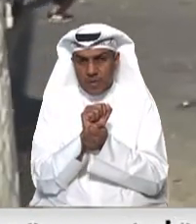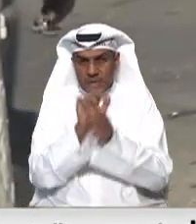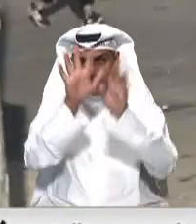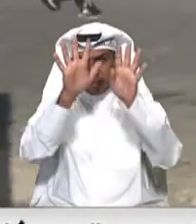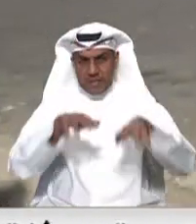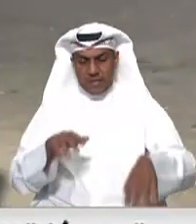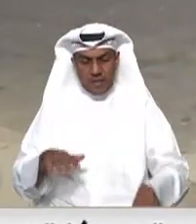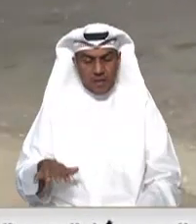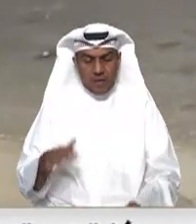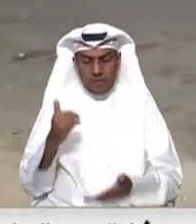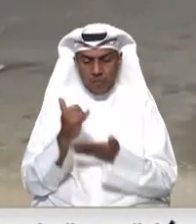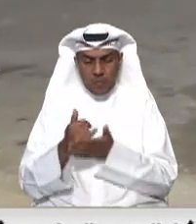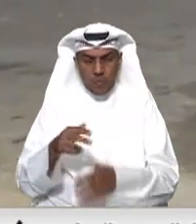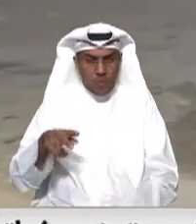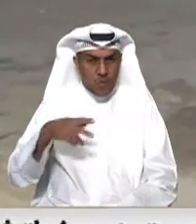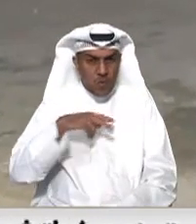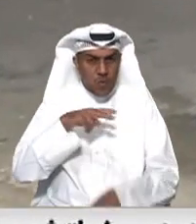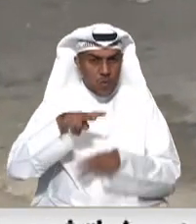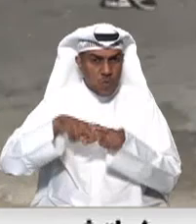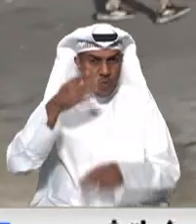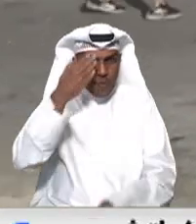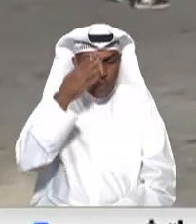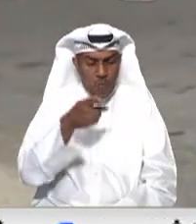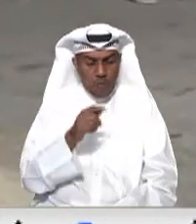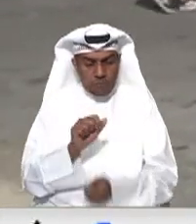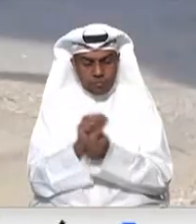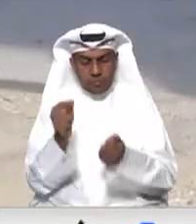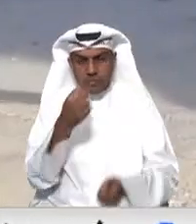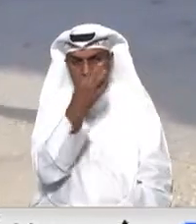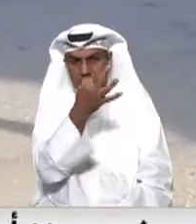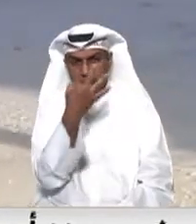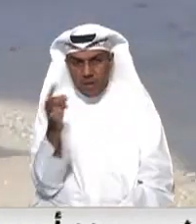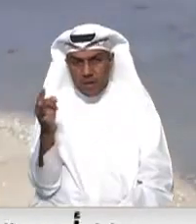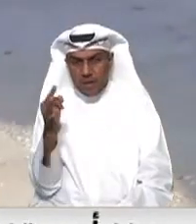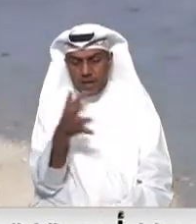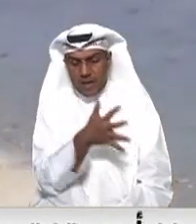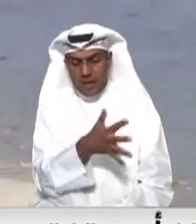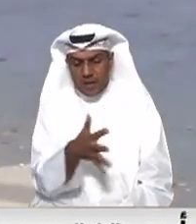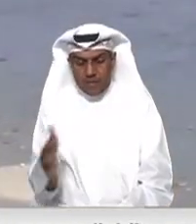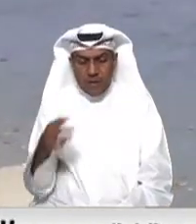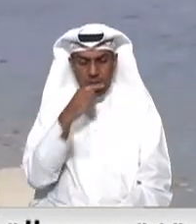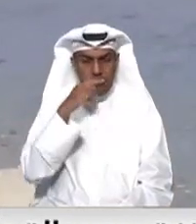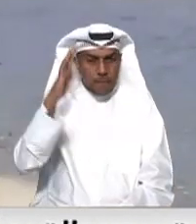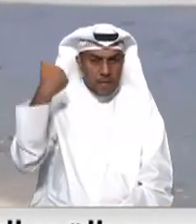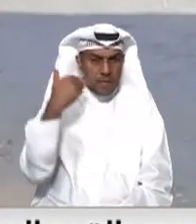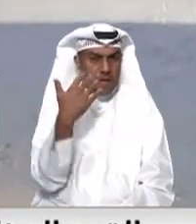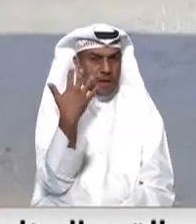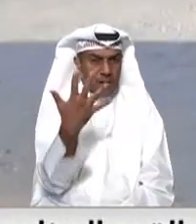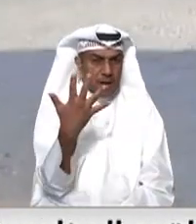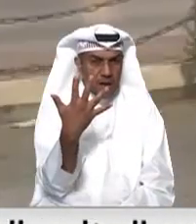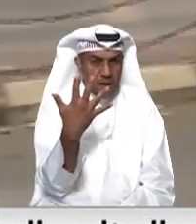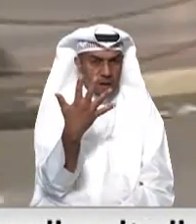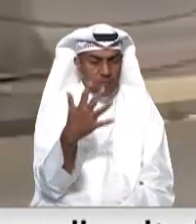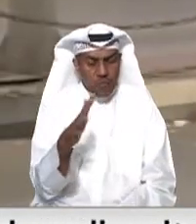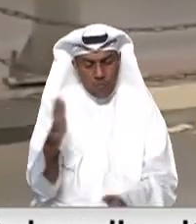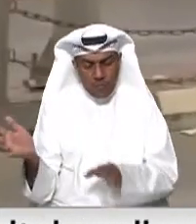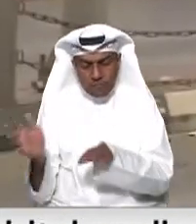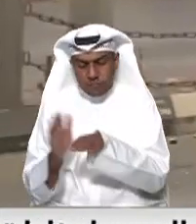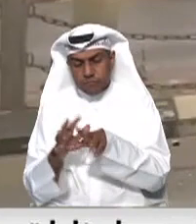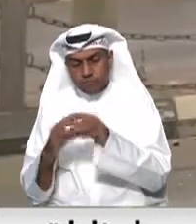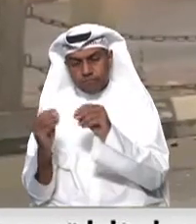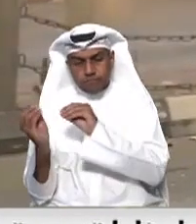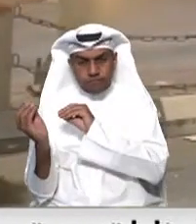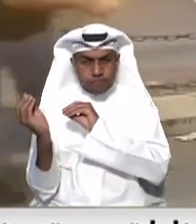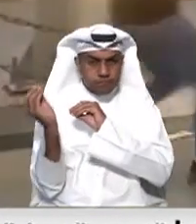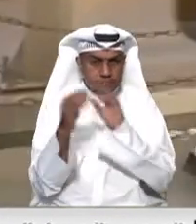وهم 33 طفلا و 5 نساء، سيتم نقلهم إلى سجن